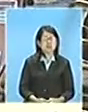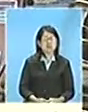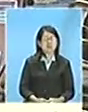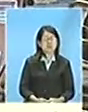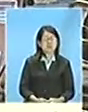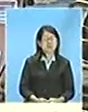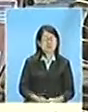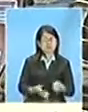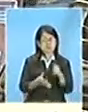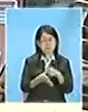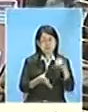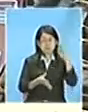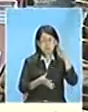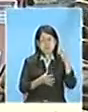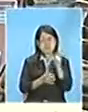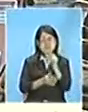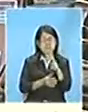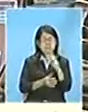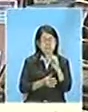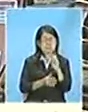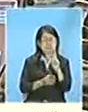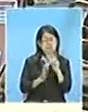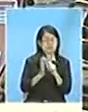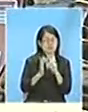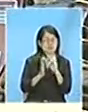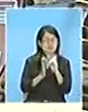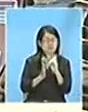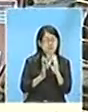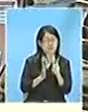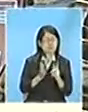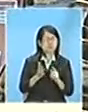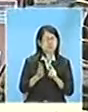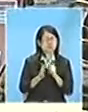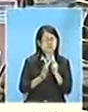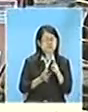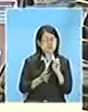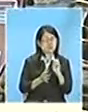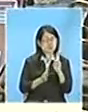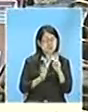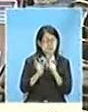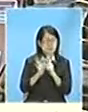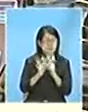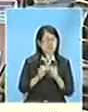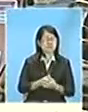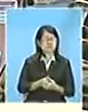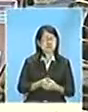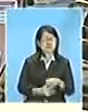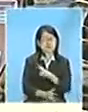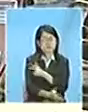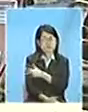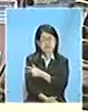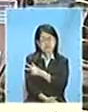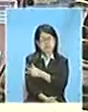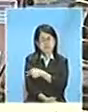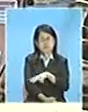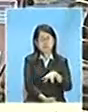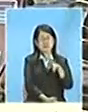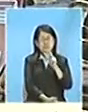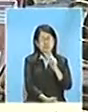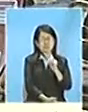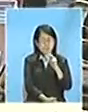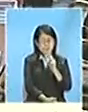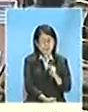พลเอกธีรเดชมีเพียรนายธีระสุวรรณกุลรองศาสดาจารย์นรีวันจิน